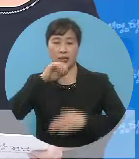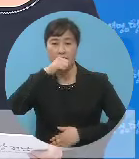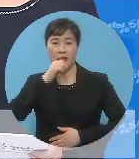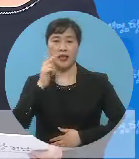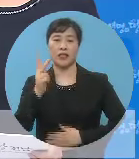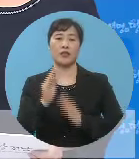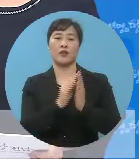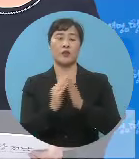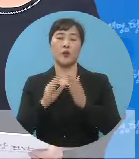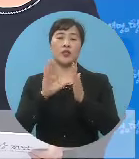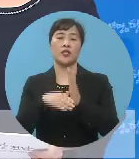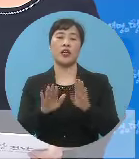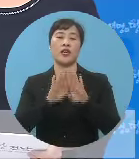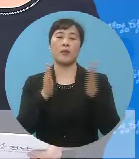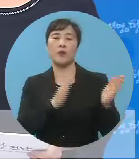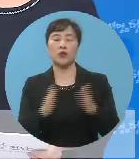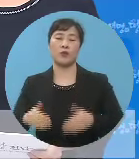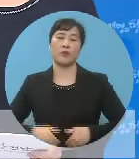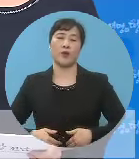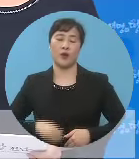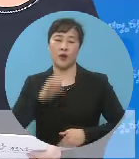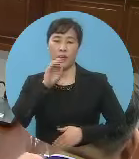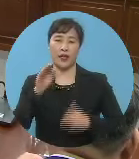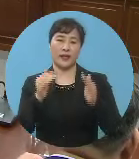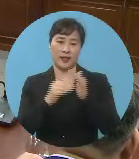시대 개막을 준비해야 한다고 강조했습니다.